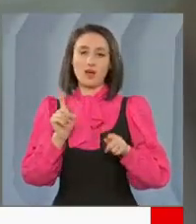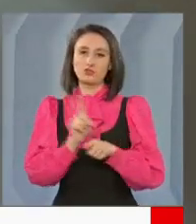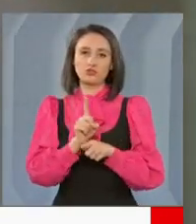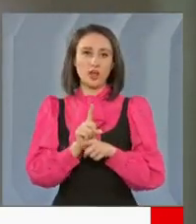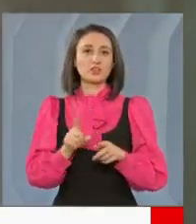următoarea perioadă